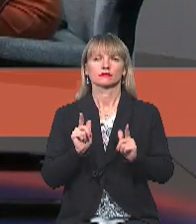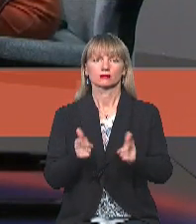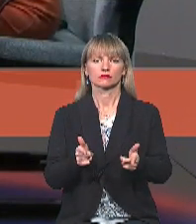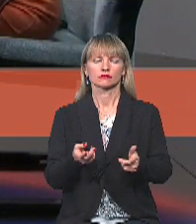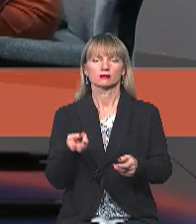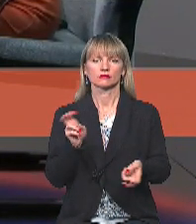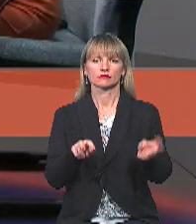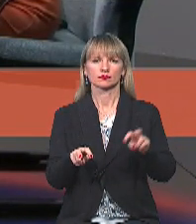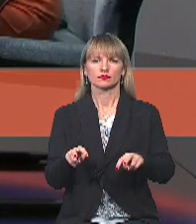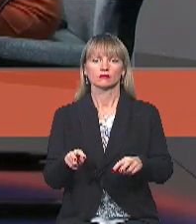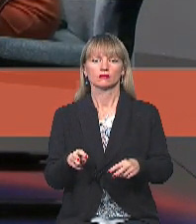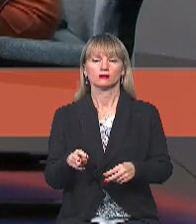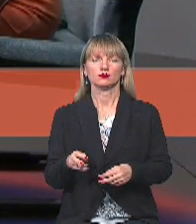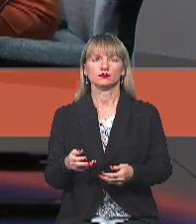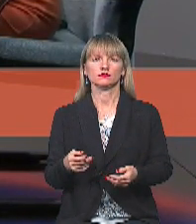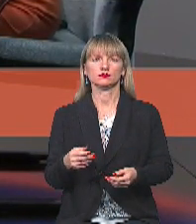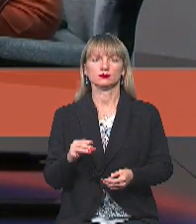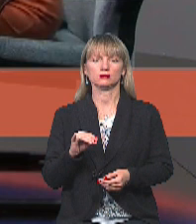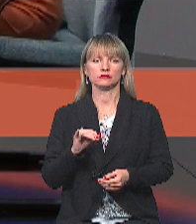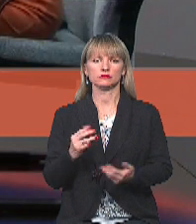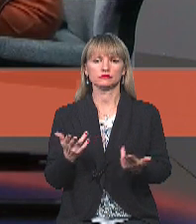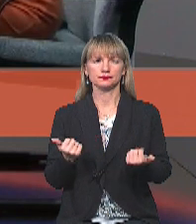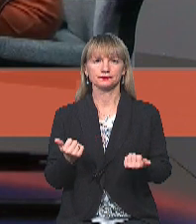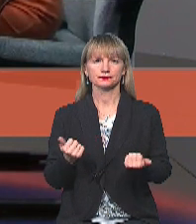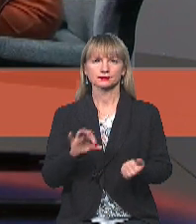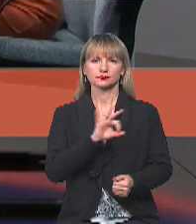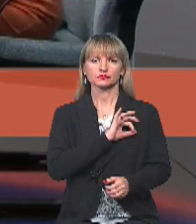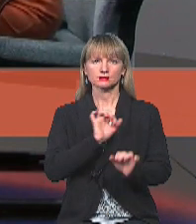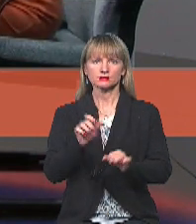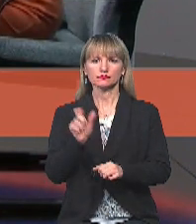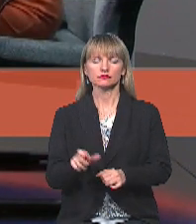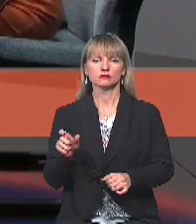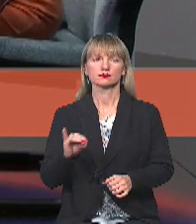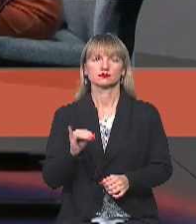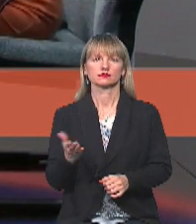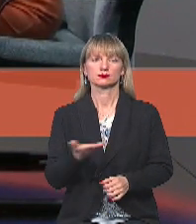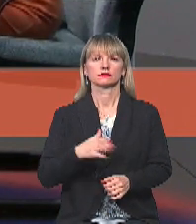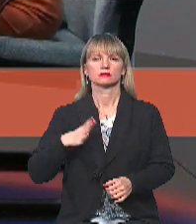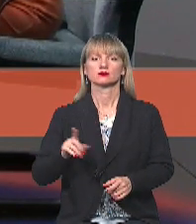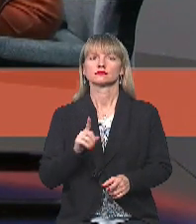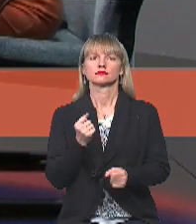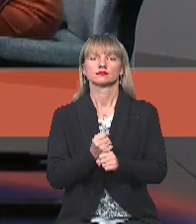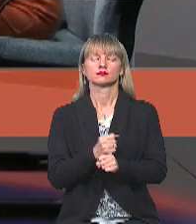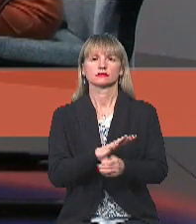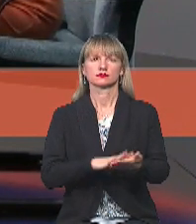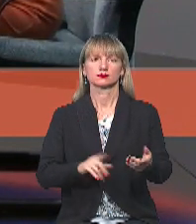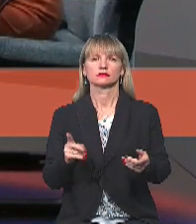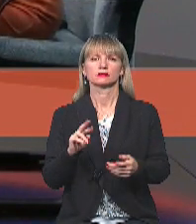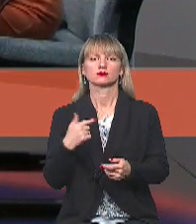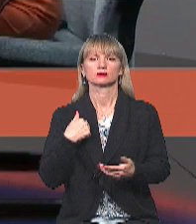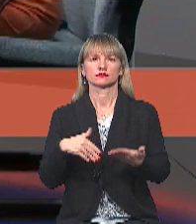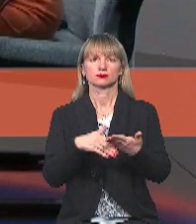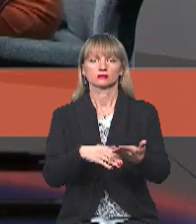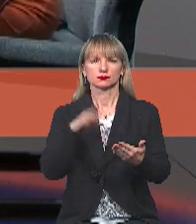погодилися прийти, ми так право зібралися, захисників теж. Звичайно, адвокатів, і чекали, що ж робити далі, як нам